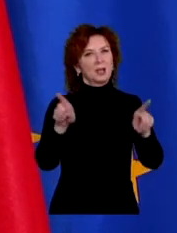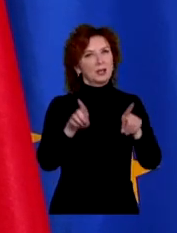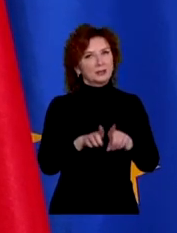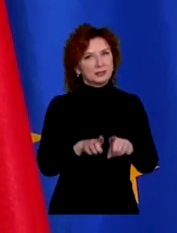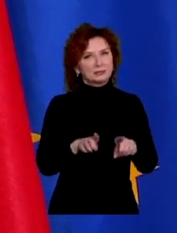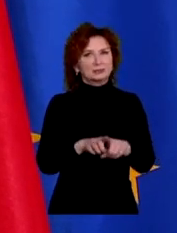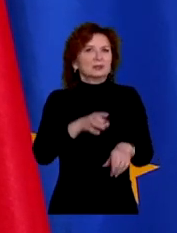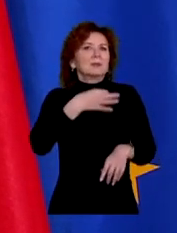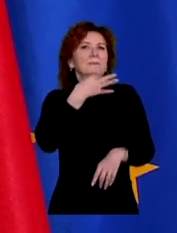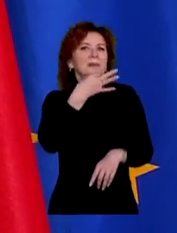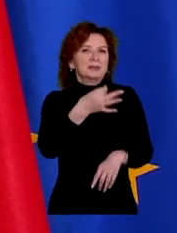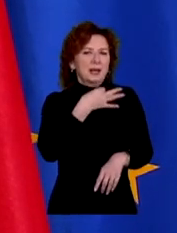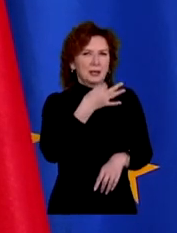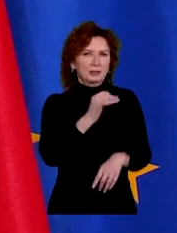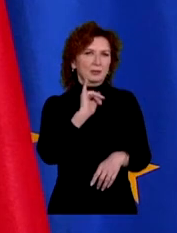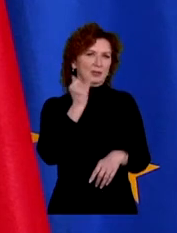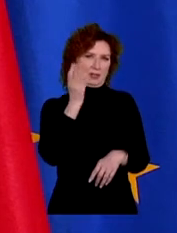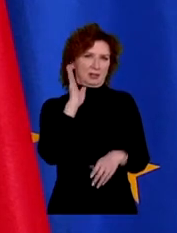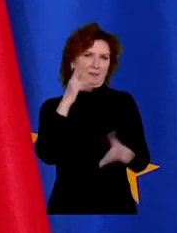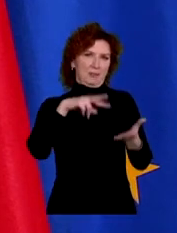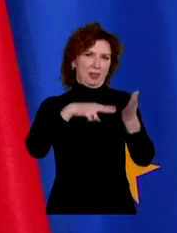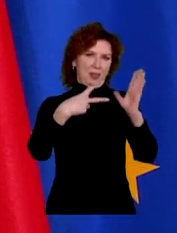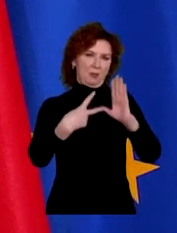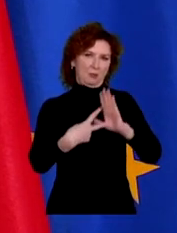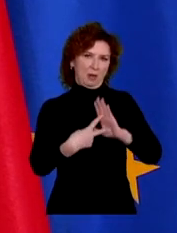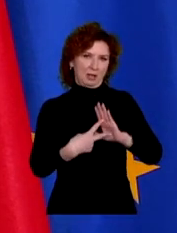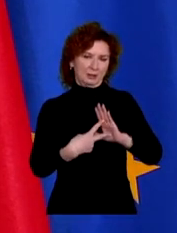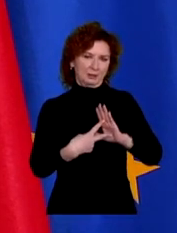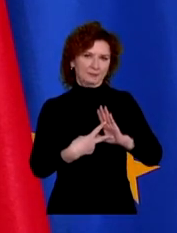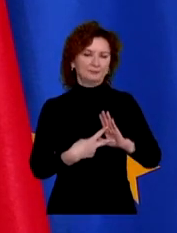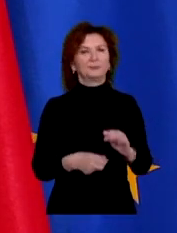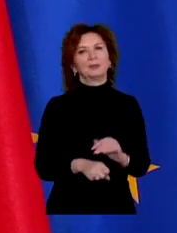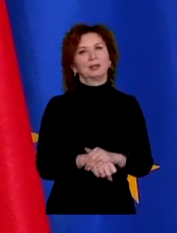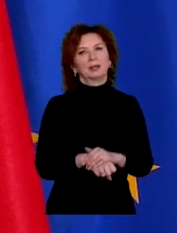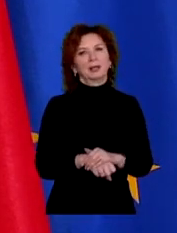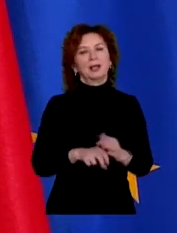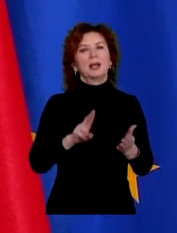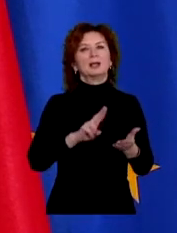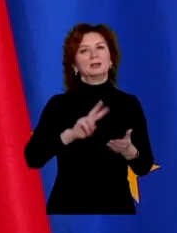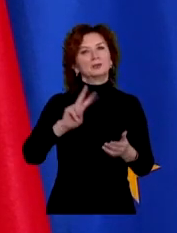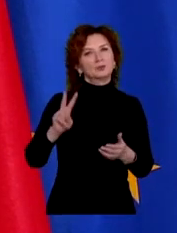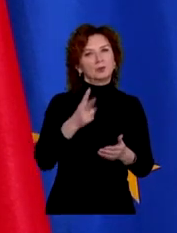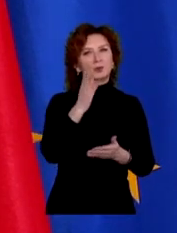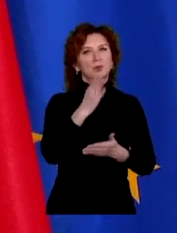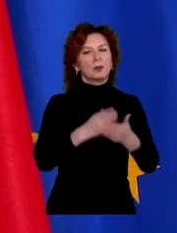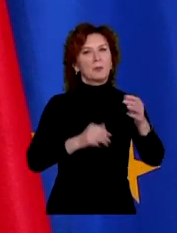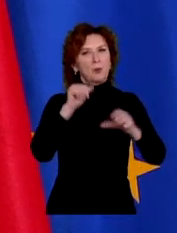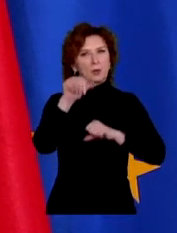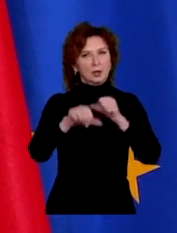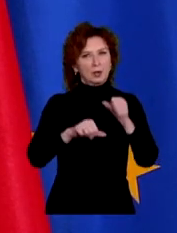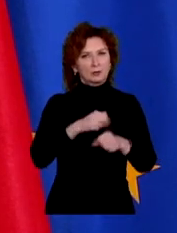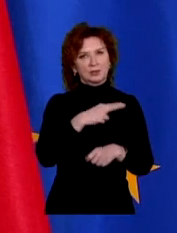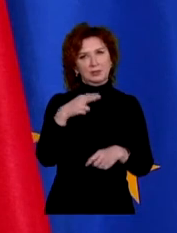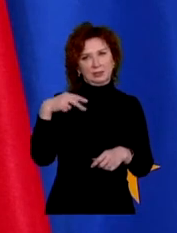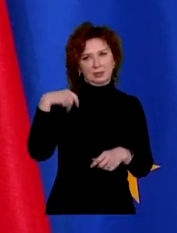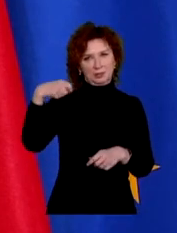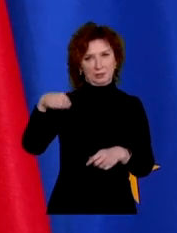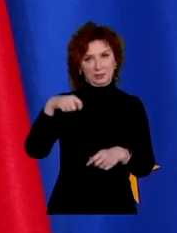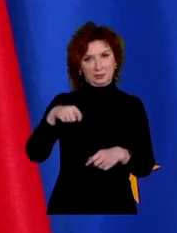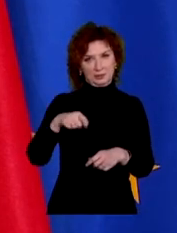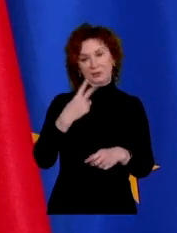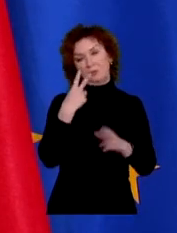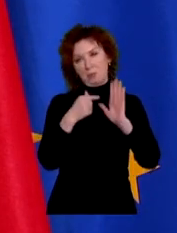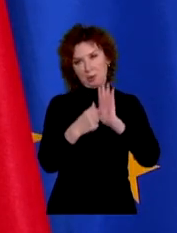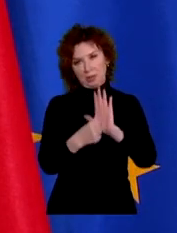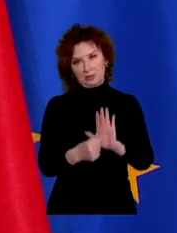globalnej, dopytują o te plany na drugie półrocze naszej prezydencji. To pokazuje też, że są zainteresowani właśnie